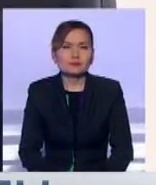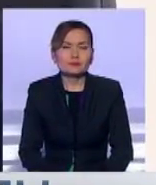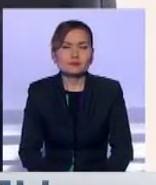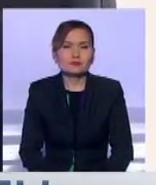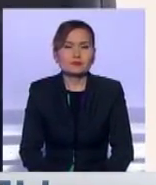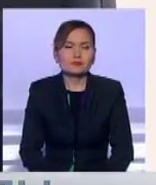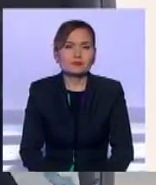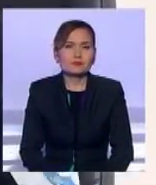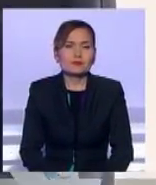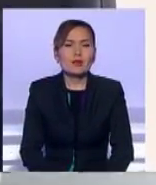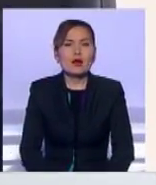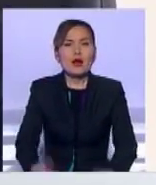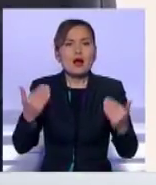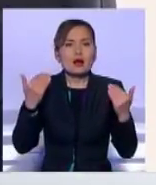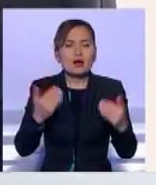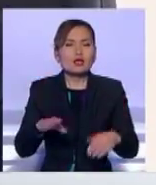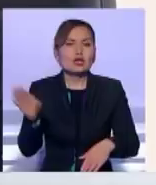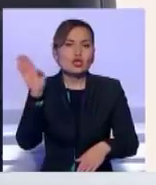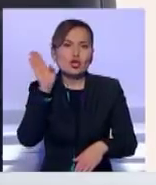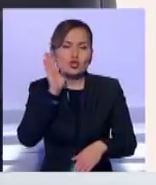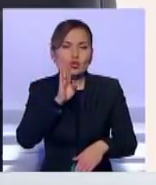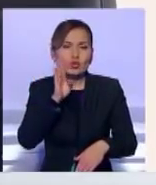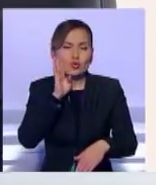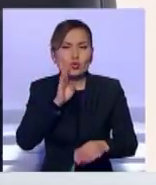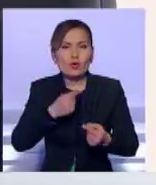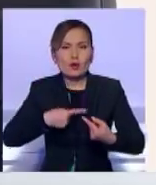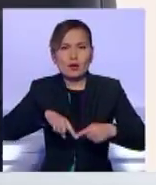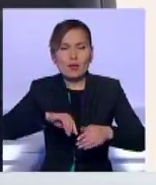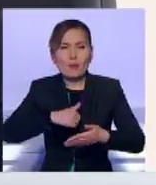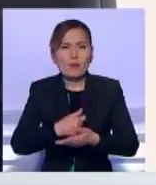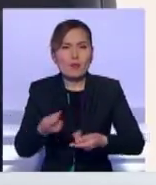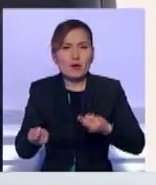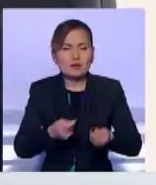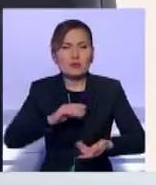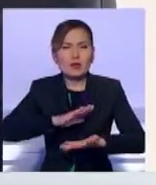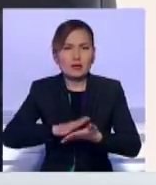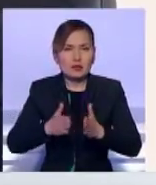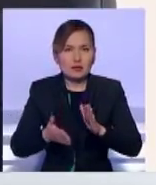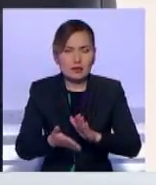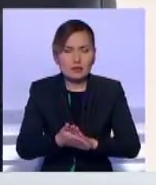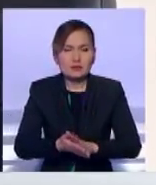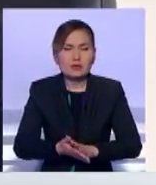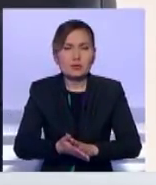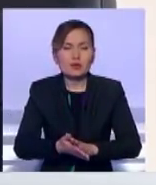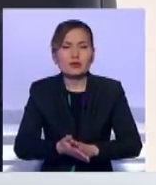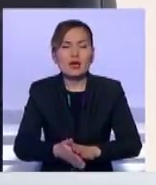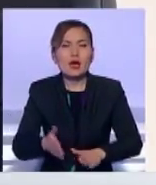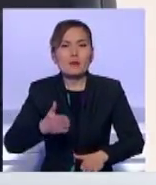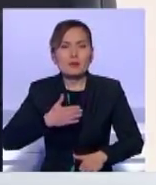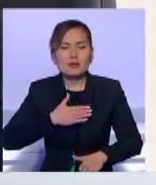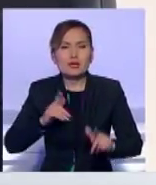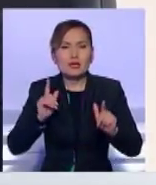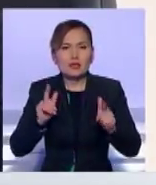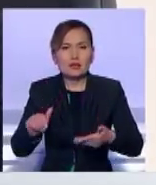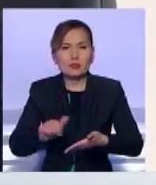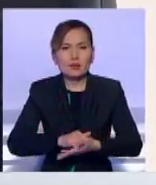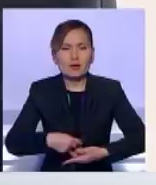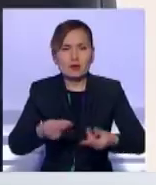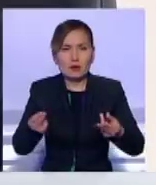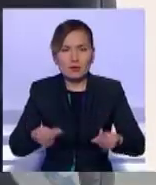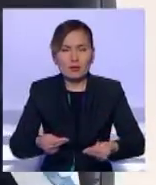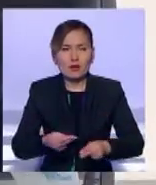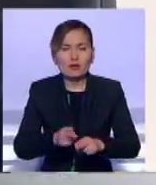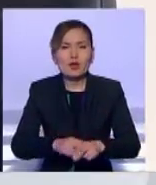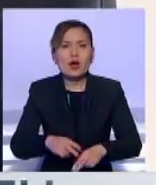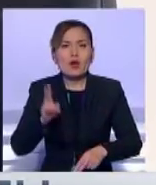Табиғи монополиямыз сонымен келісілді. Олар акиматта бізге келісім берді осындай жұмыстарды